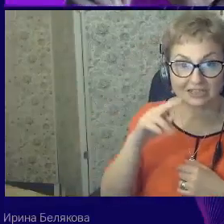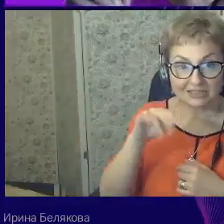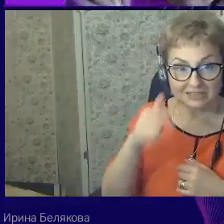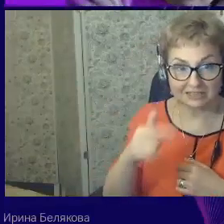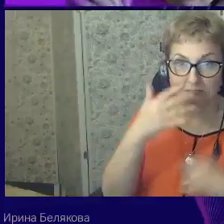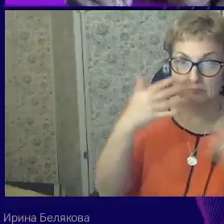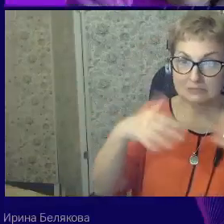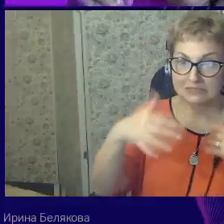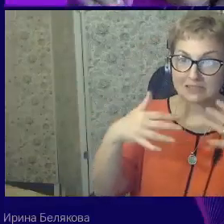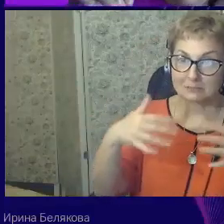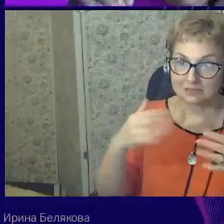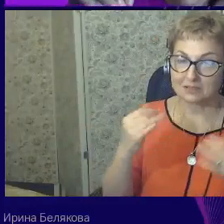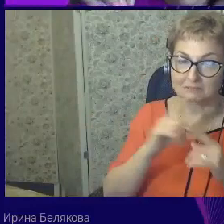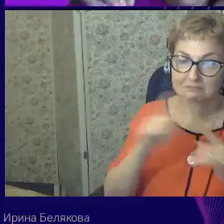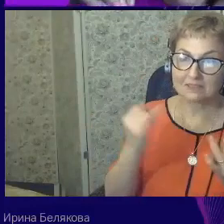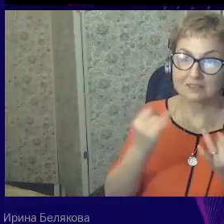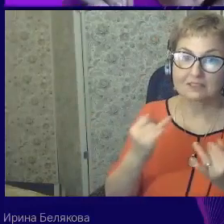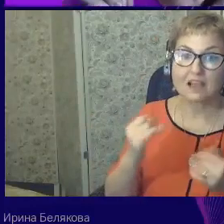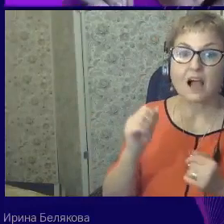50. Вот, то